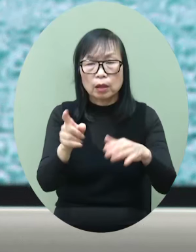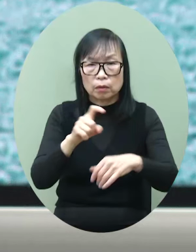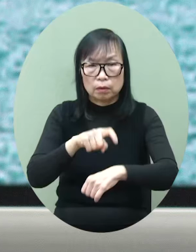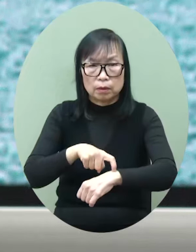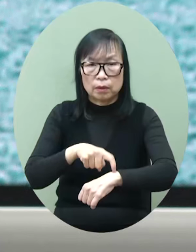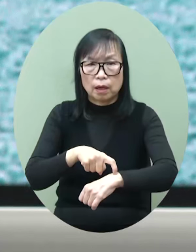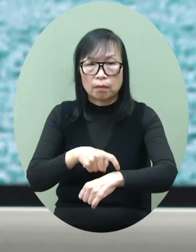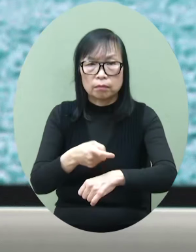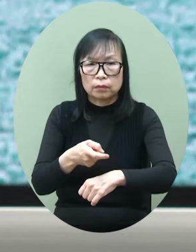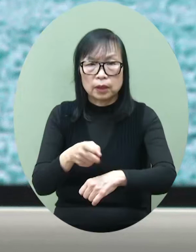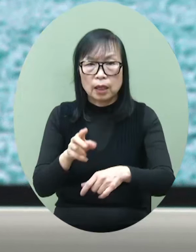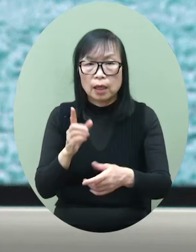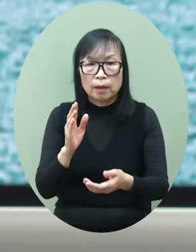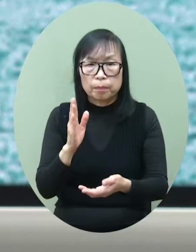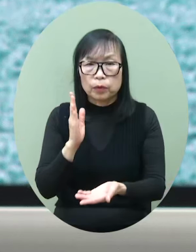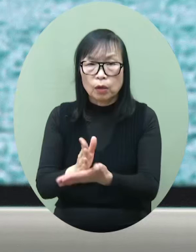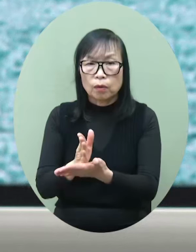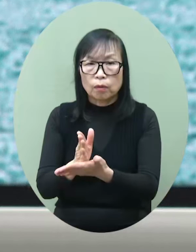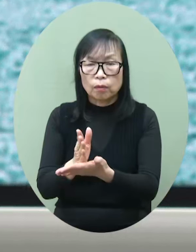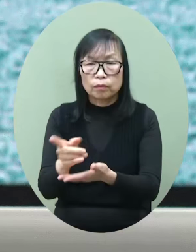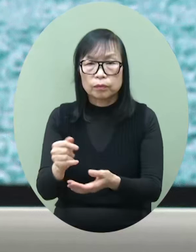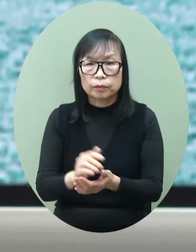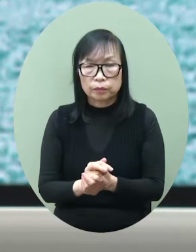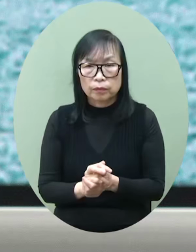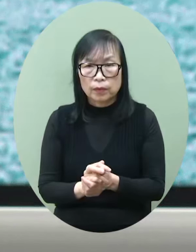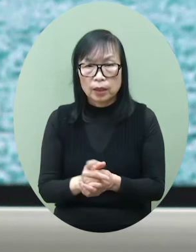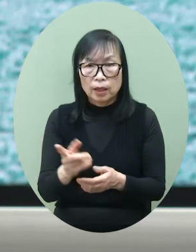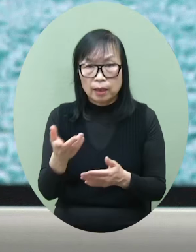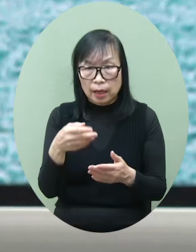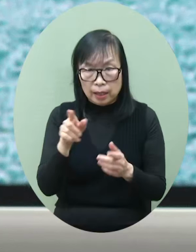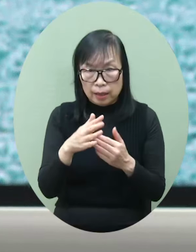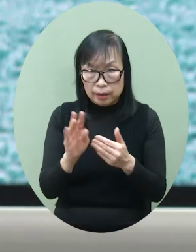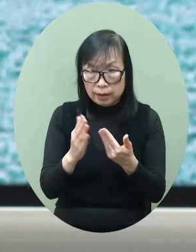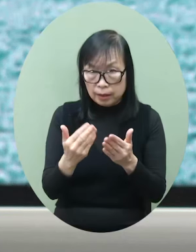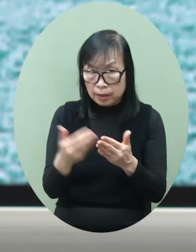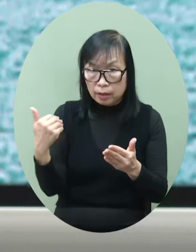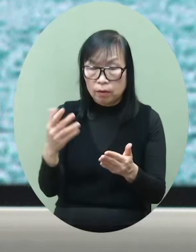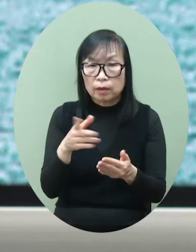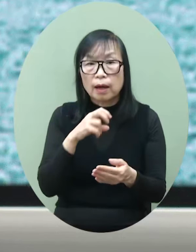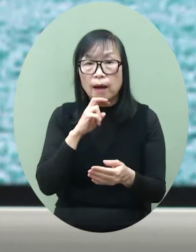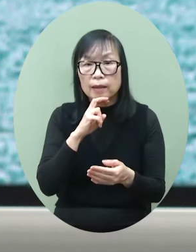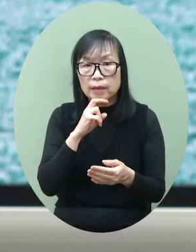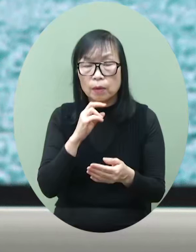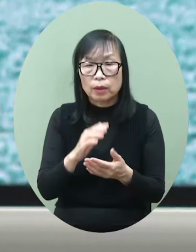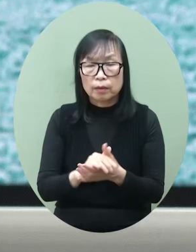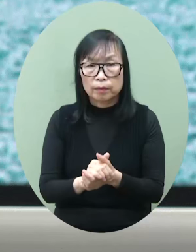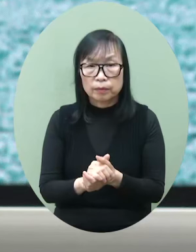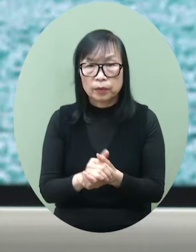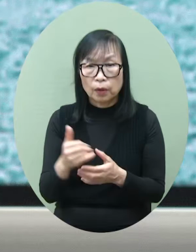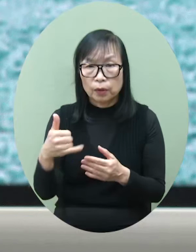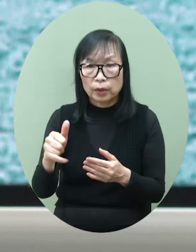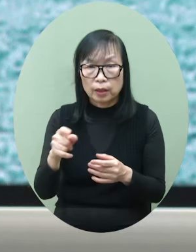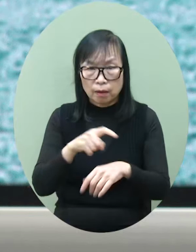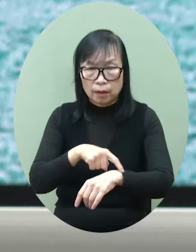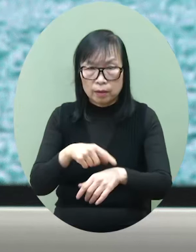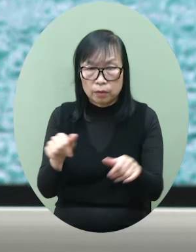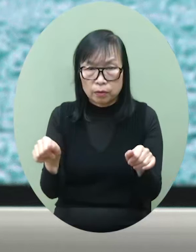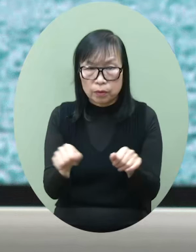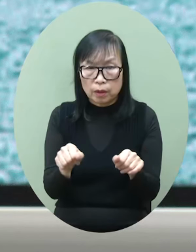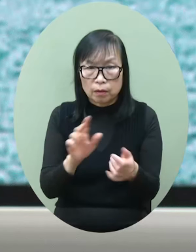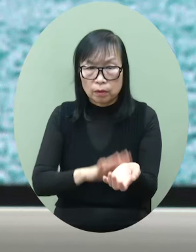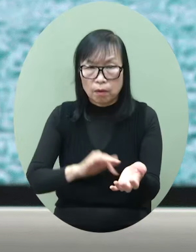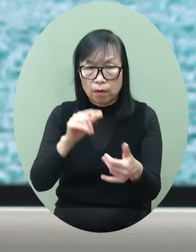不是一樣的那個應該是下午兩點多的時候去的但是因為都短時間有這些